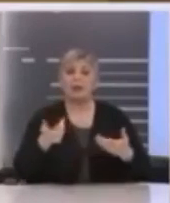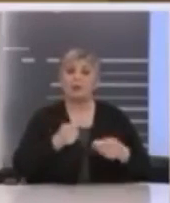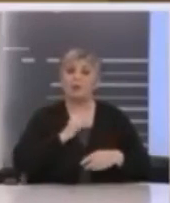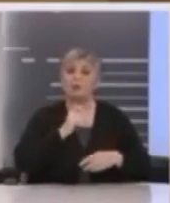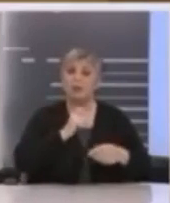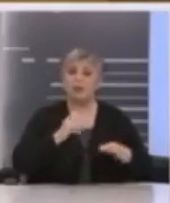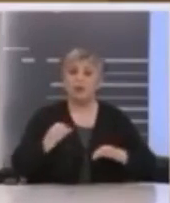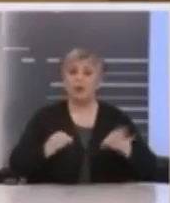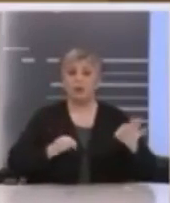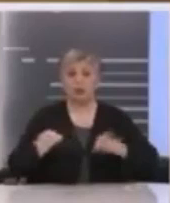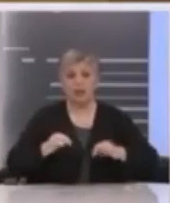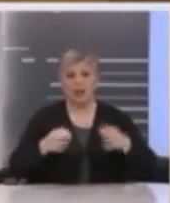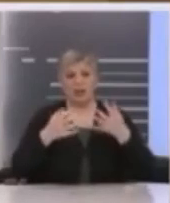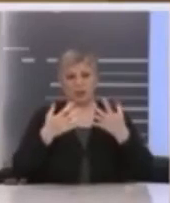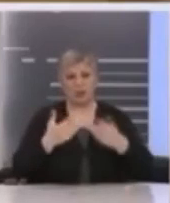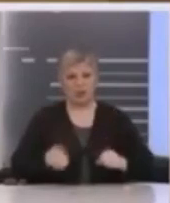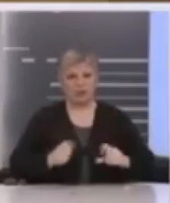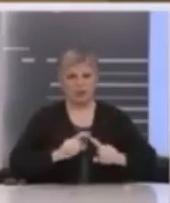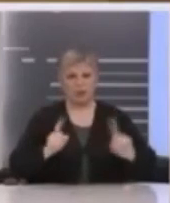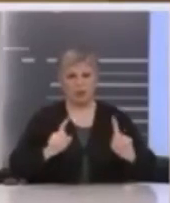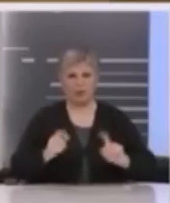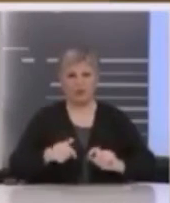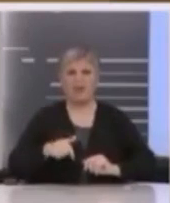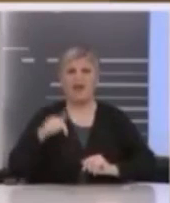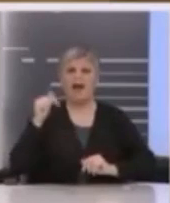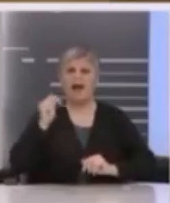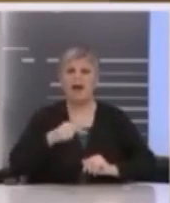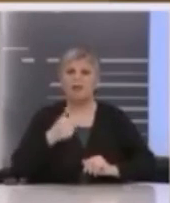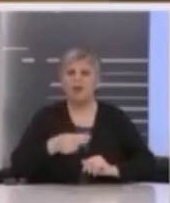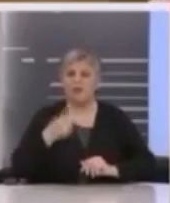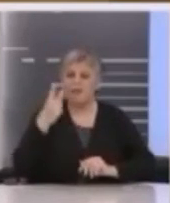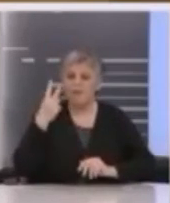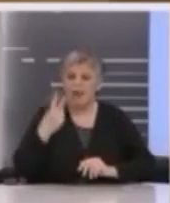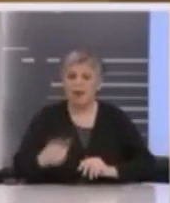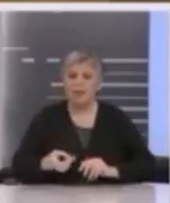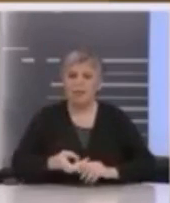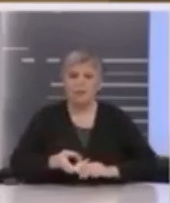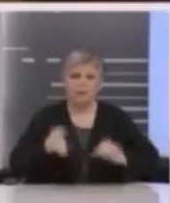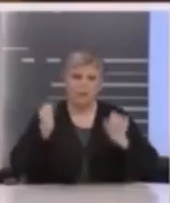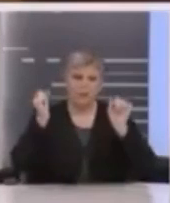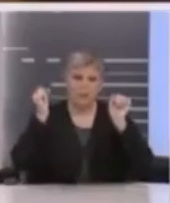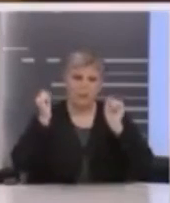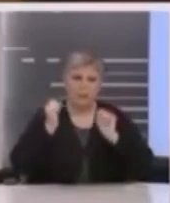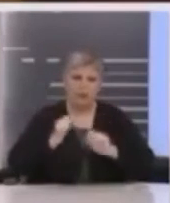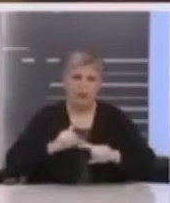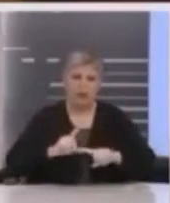κυβέρνησης που τρώει τις σάρκες της χώρας και υπονομεύει το μέλλον της.